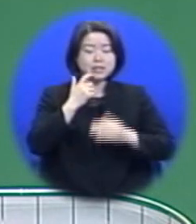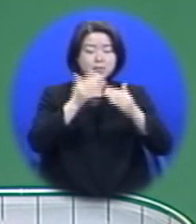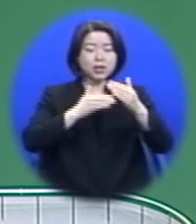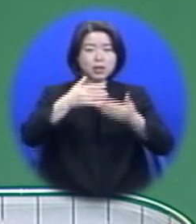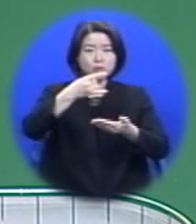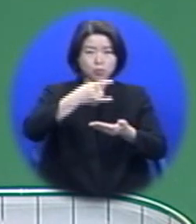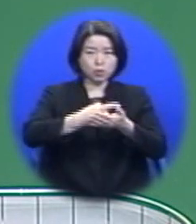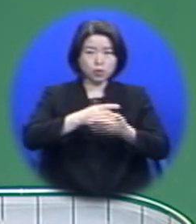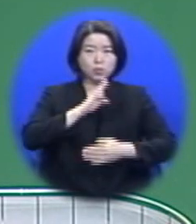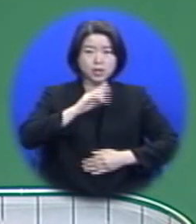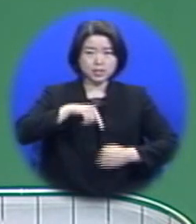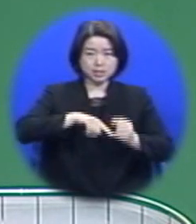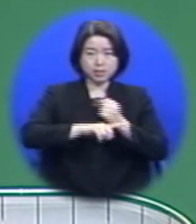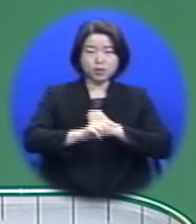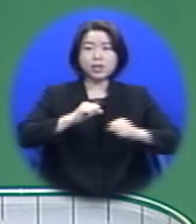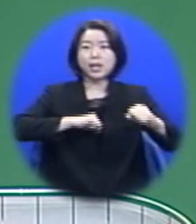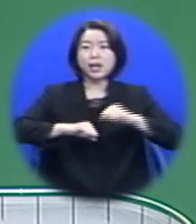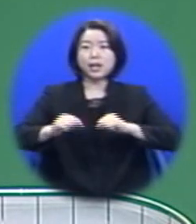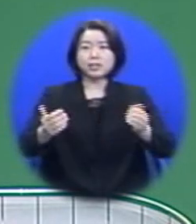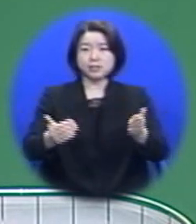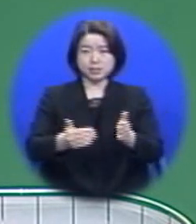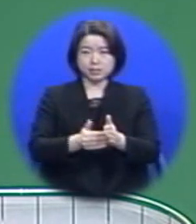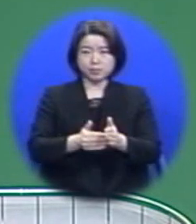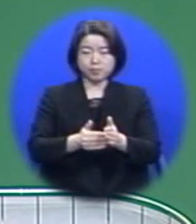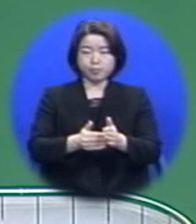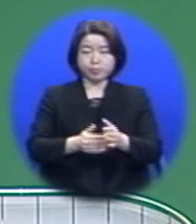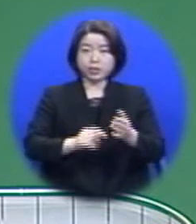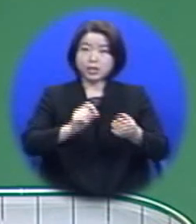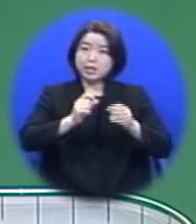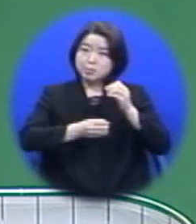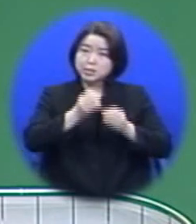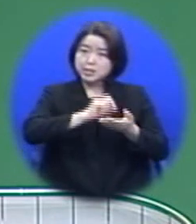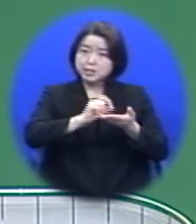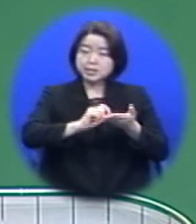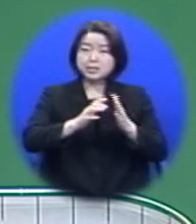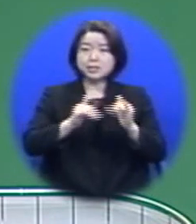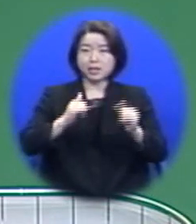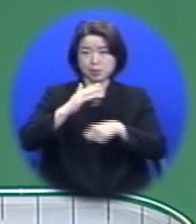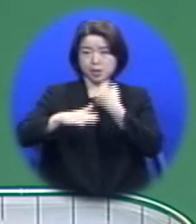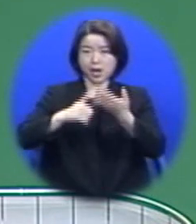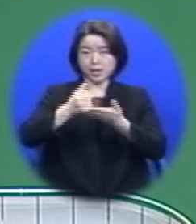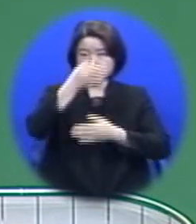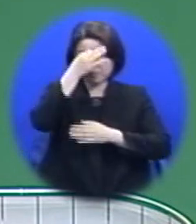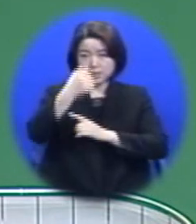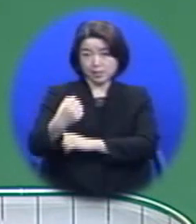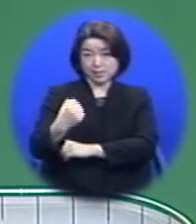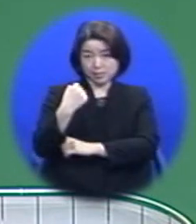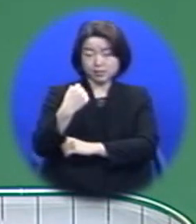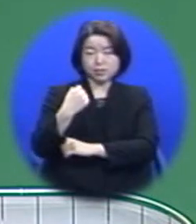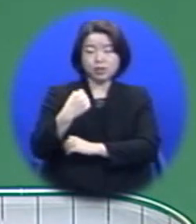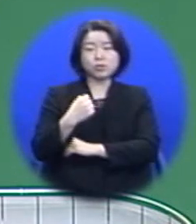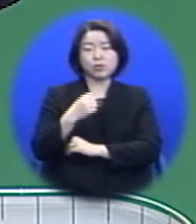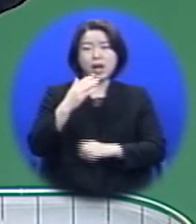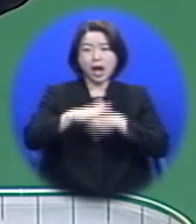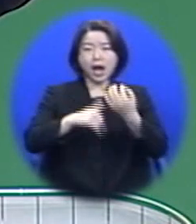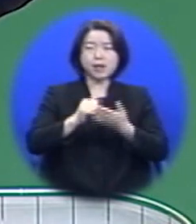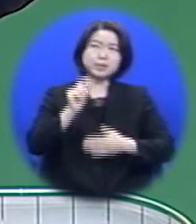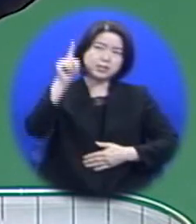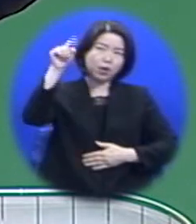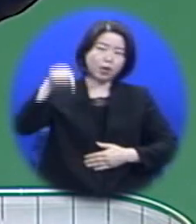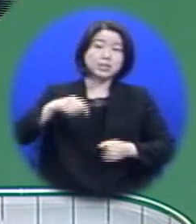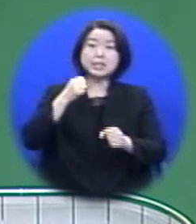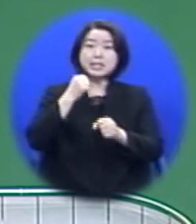정의를 행하셨습니다 여기 시편기자는 하나님의 능력을 하나님이 천지를